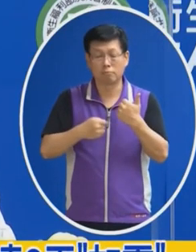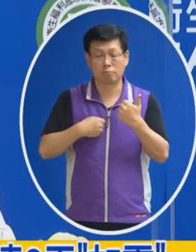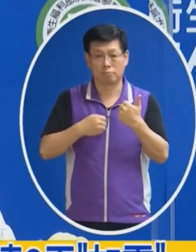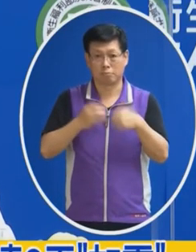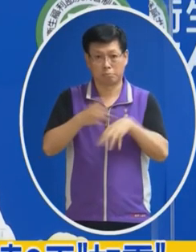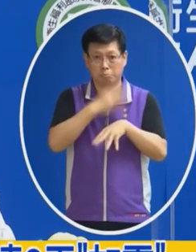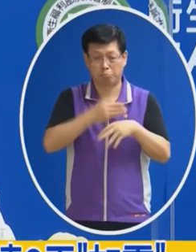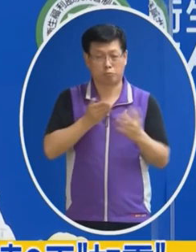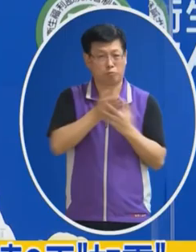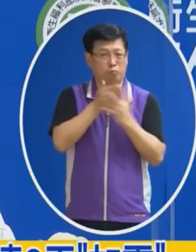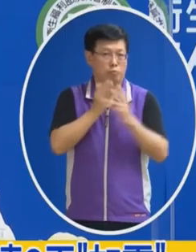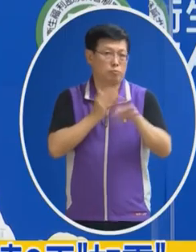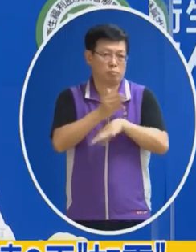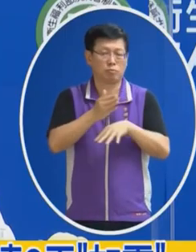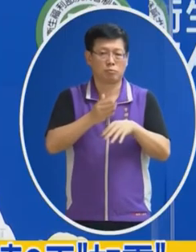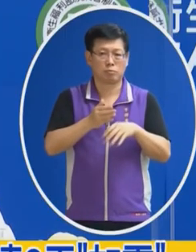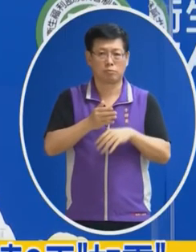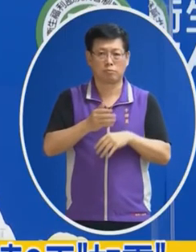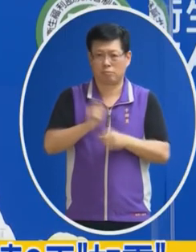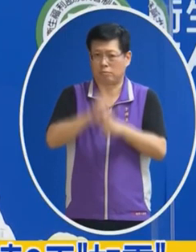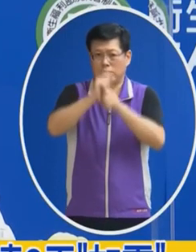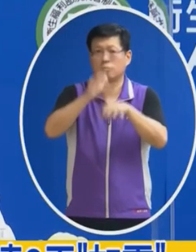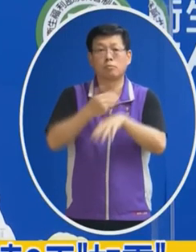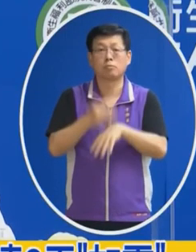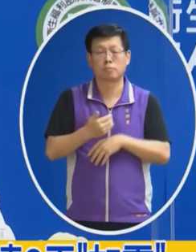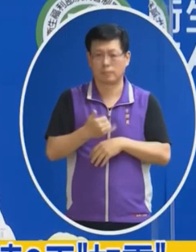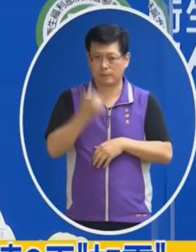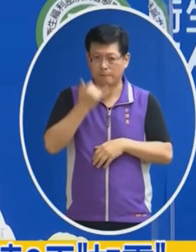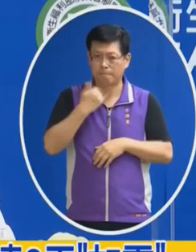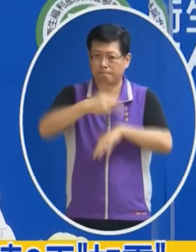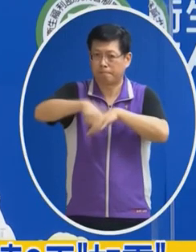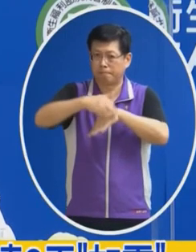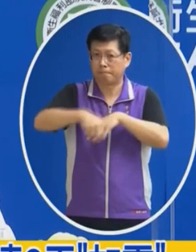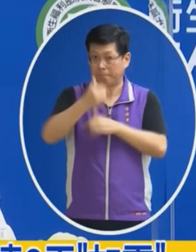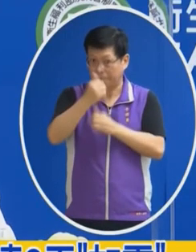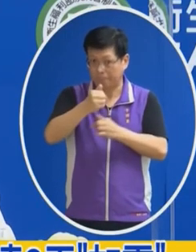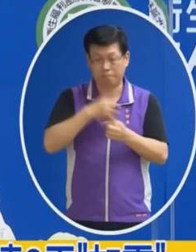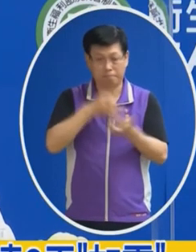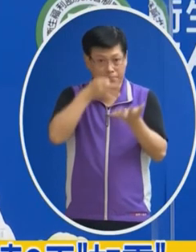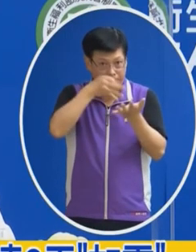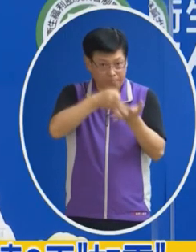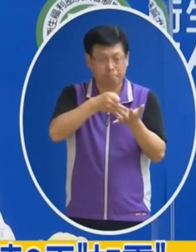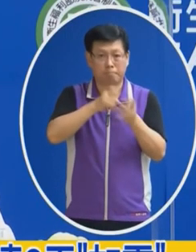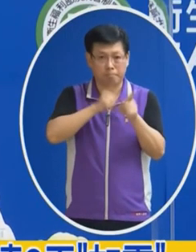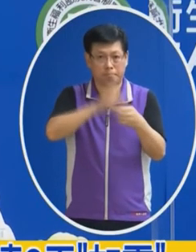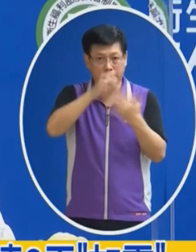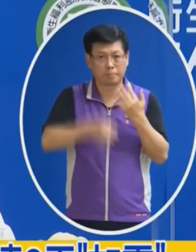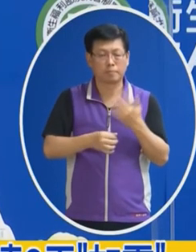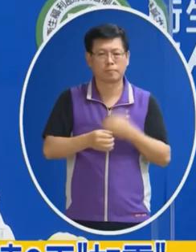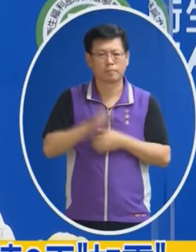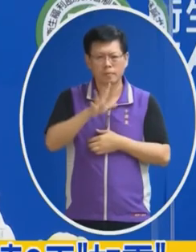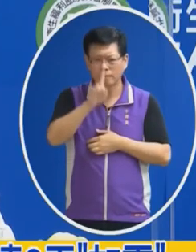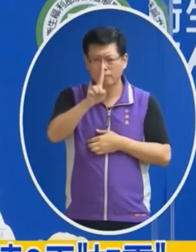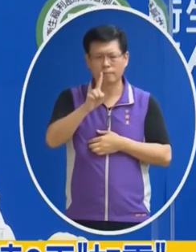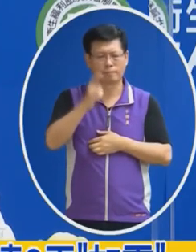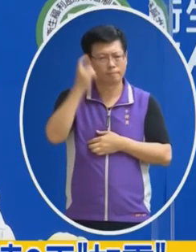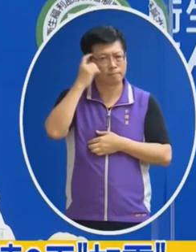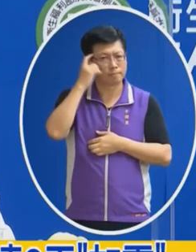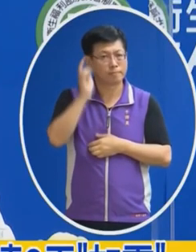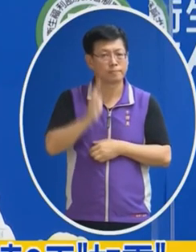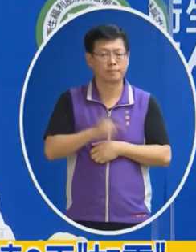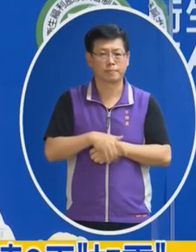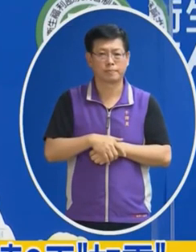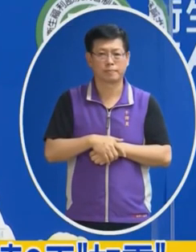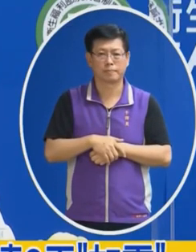不会被滥用的前提下怎么样规划好一个实名制。所以有一点想就是说